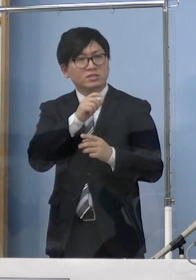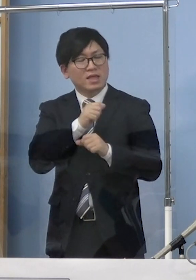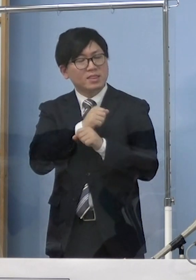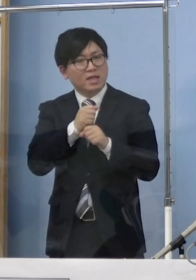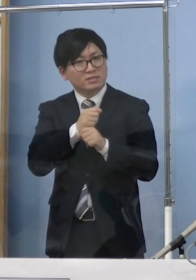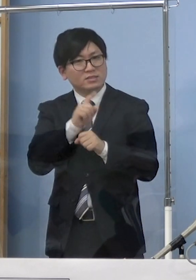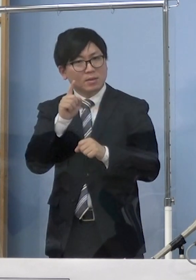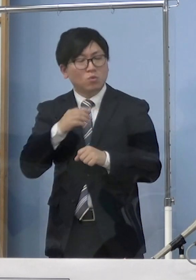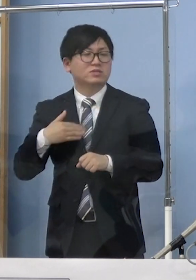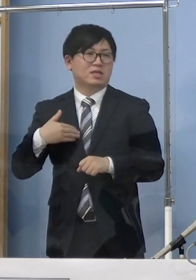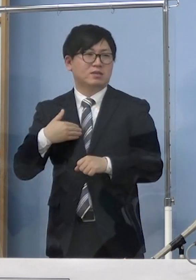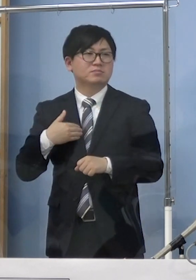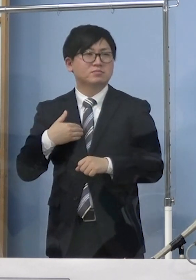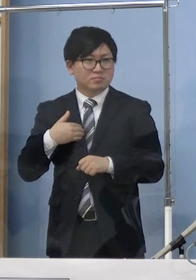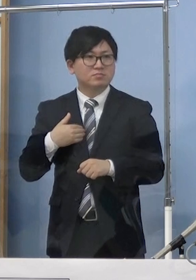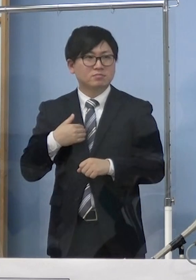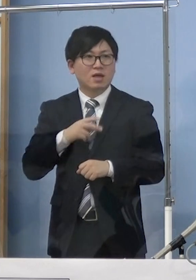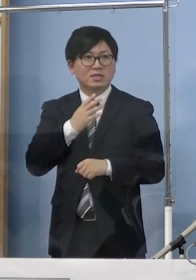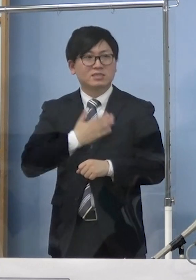っております。